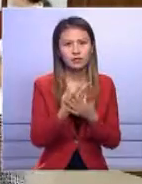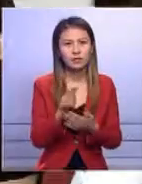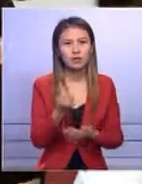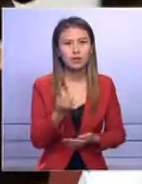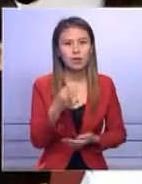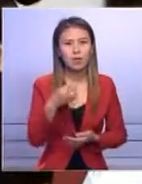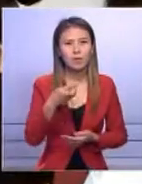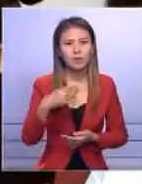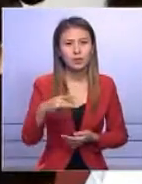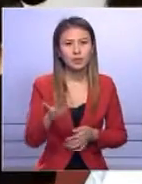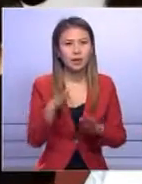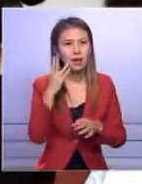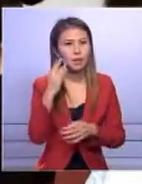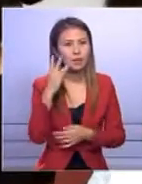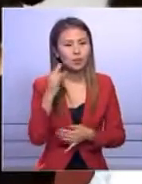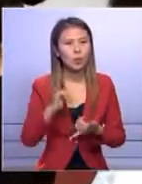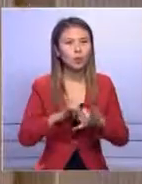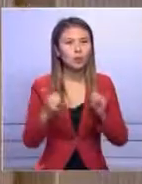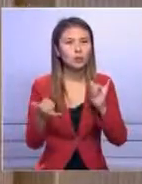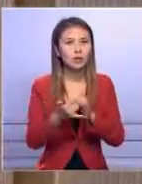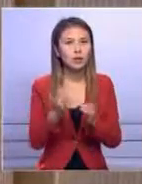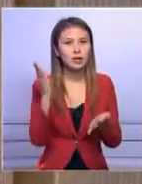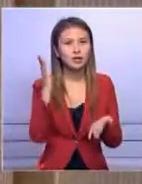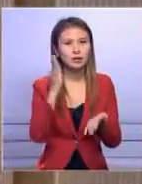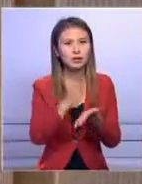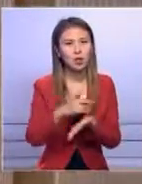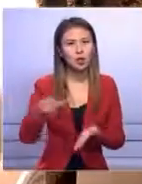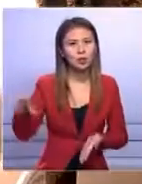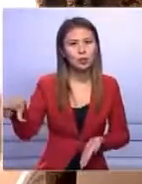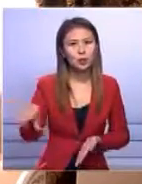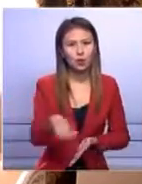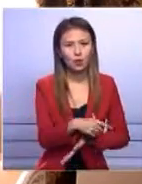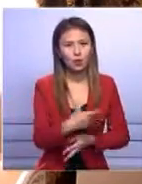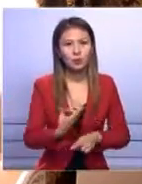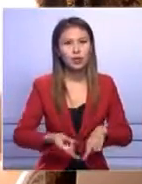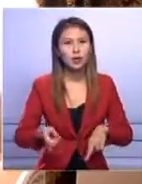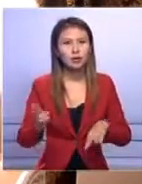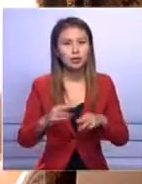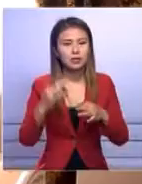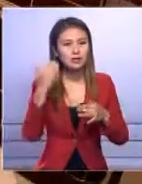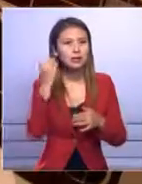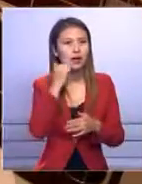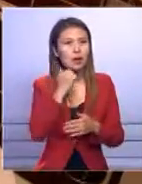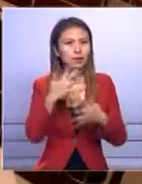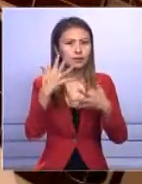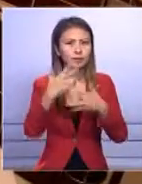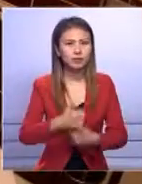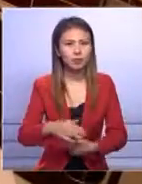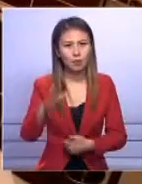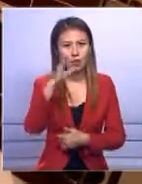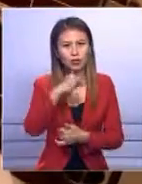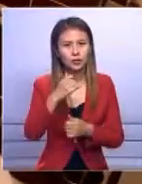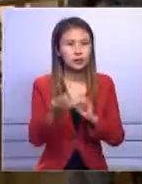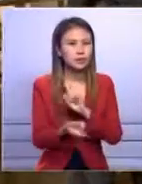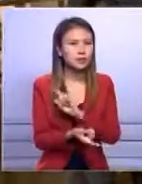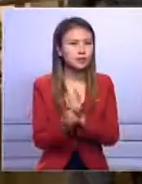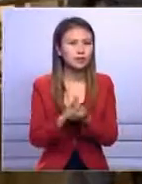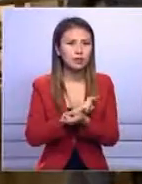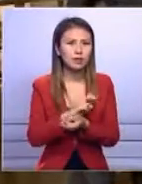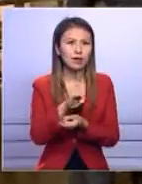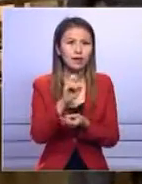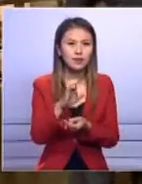омбы, Майғапшағай, Алматы өскемен бағытына баратын күре жолдар өтеді. Құлақ алып тұрған ескі ғимарат қазір адам танымастай өзгерген. Күту